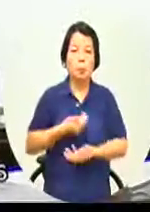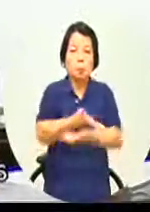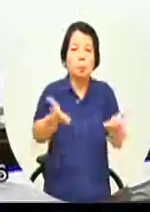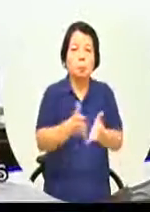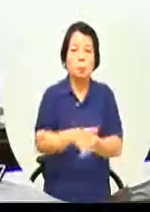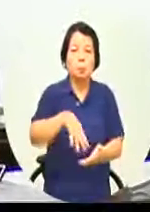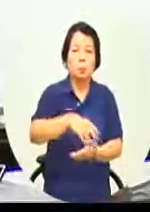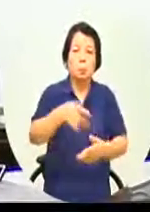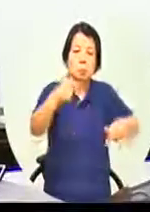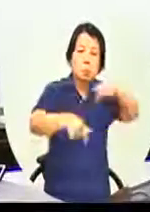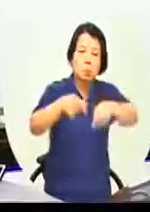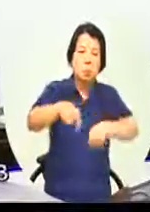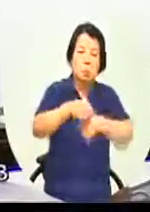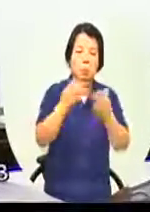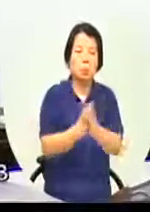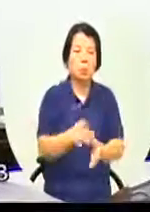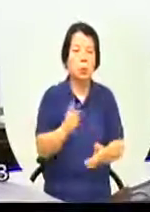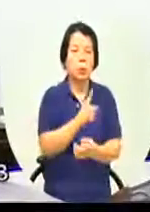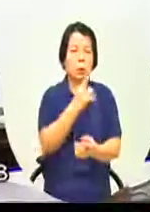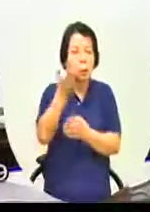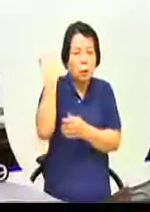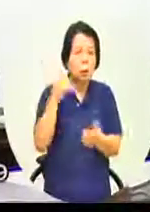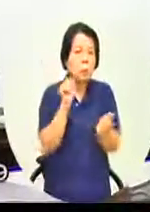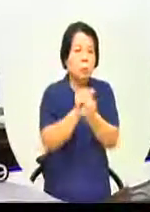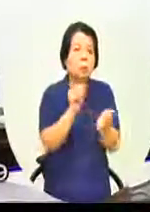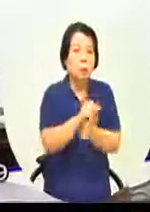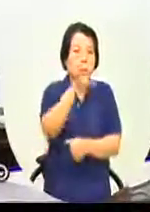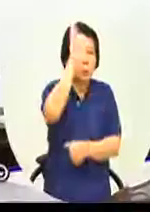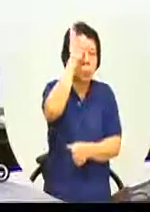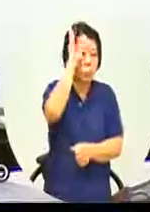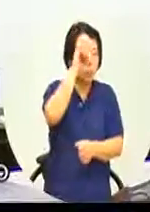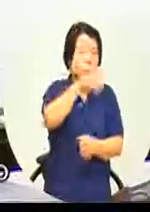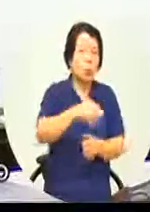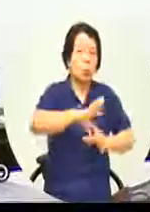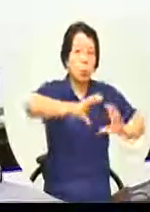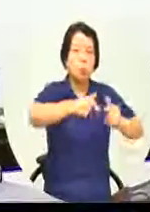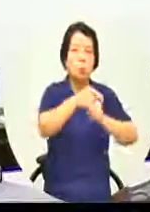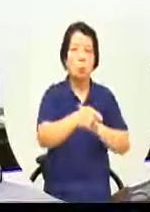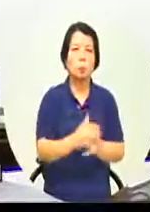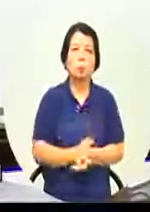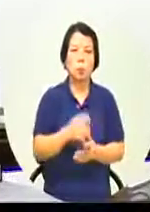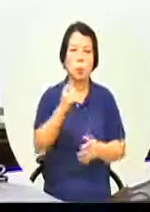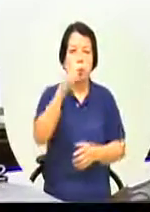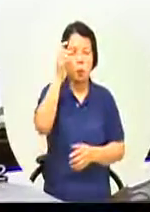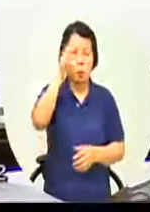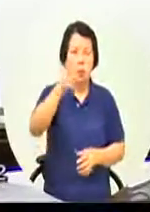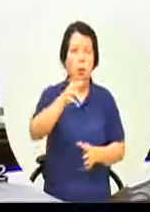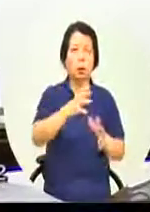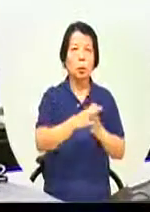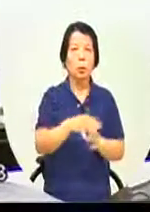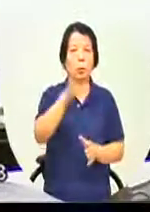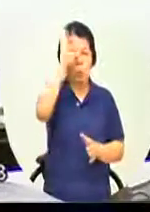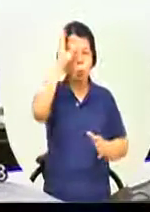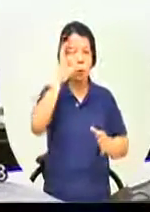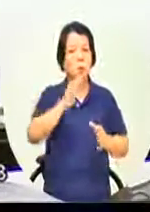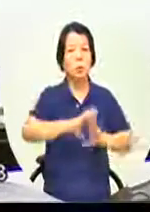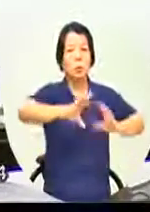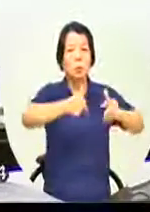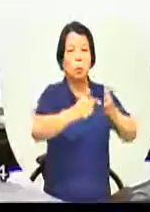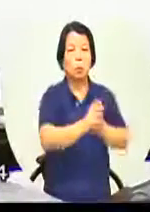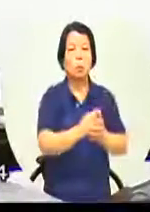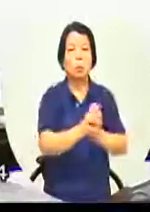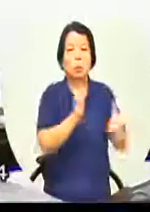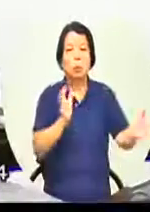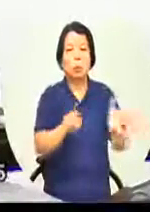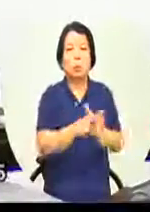靠当时的苏联，当苏联然后呢解体的时候，苏联解体的时候，它完全没有农药，完